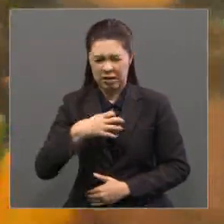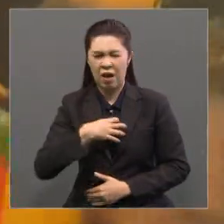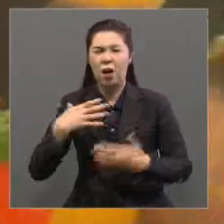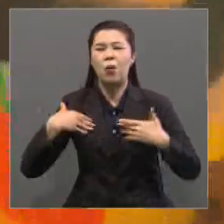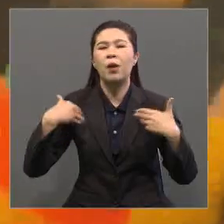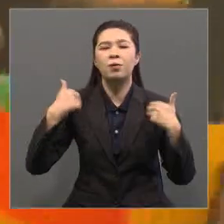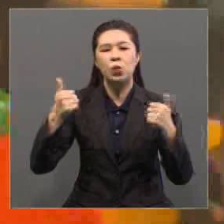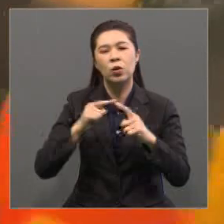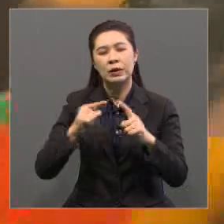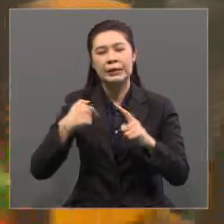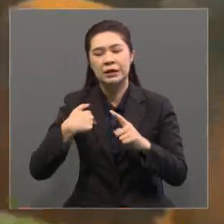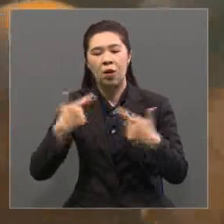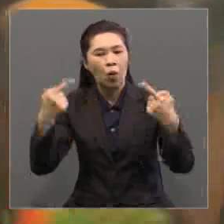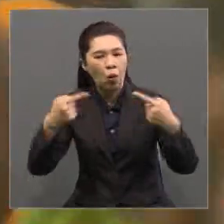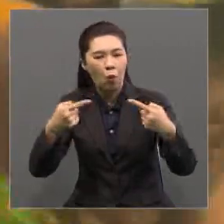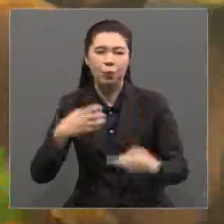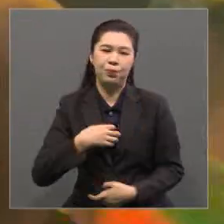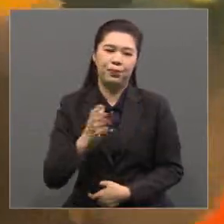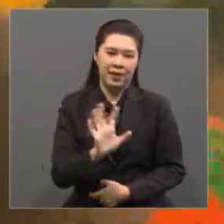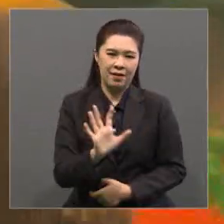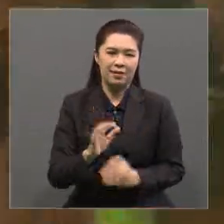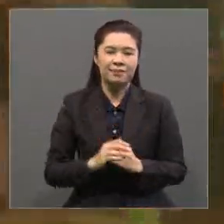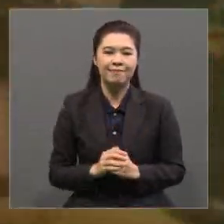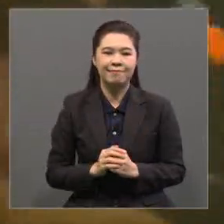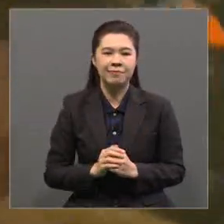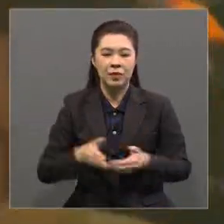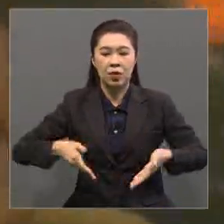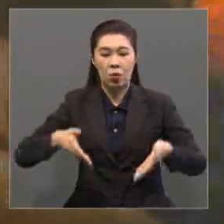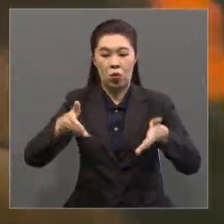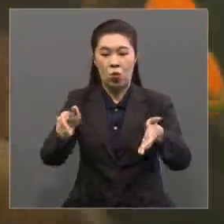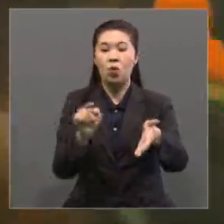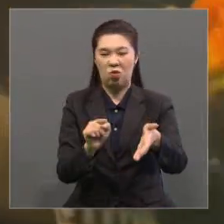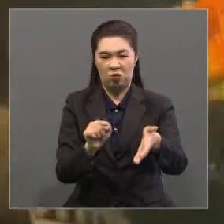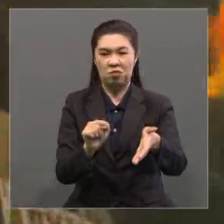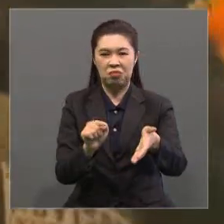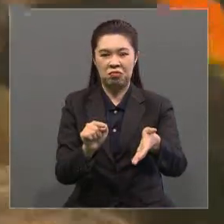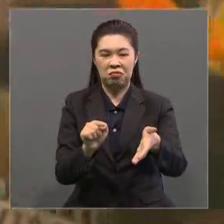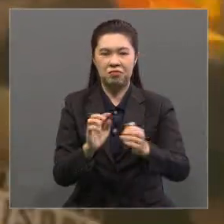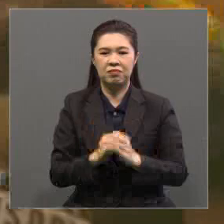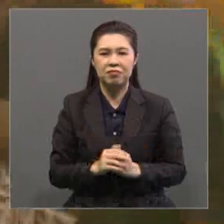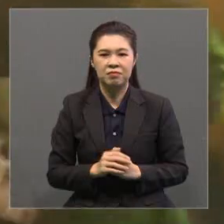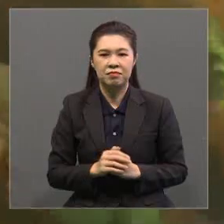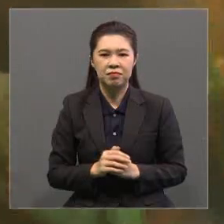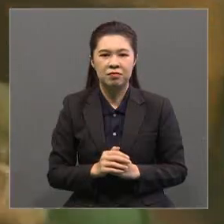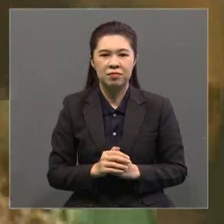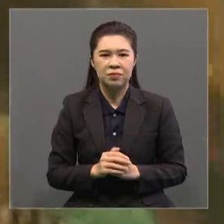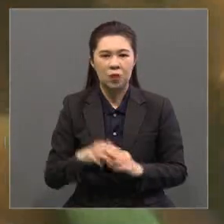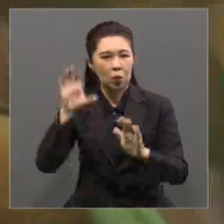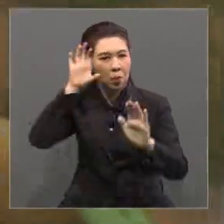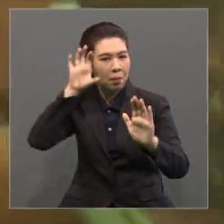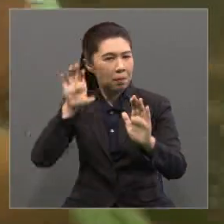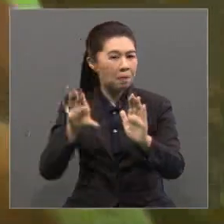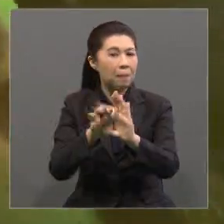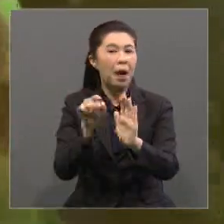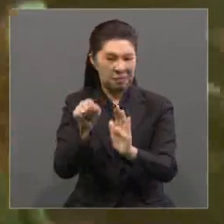นะครับก็ทำให้บรรยากาศที่ข้าวสารเมื่อคืนพูดถึงกันไปภาพออกไปทั่วโลก